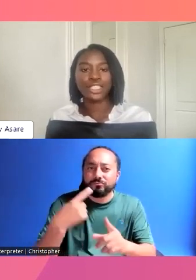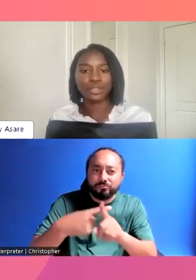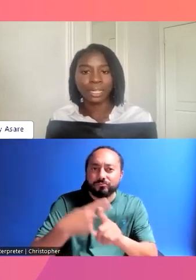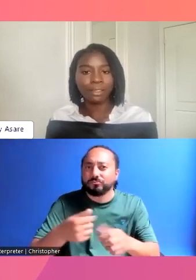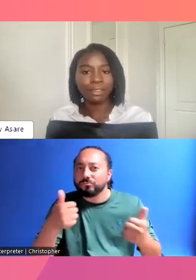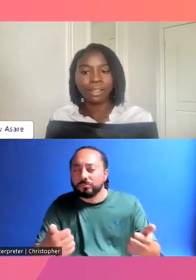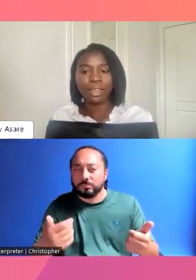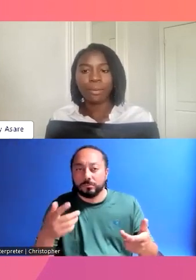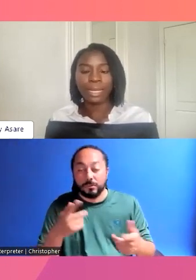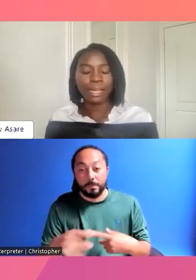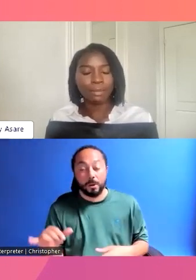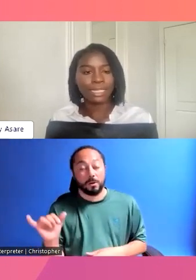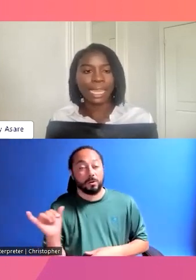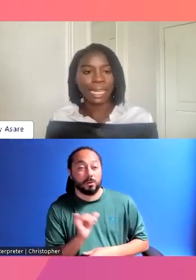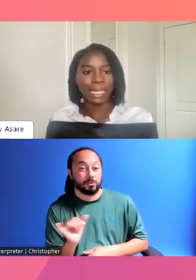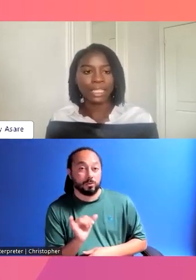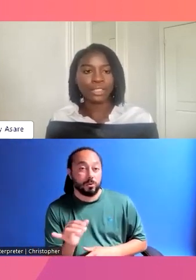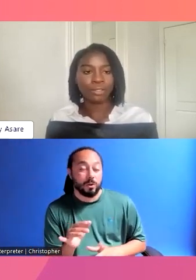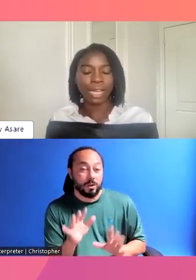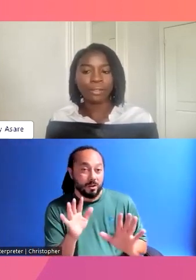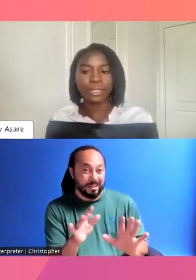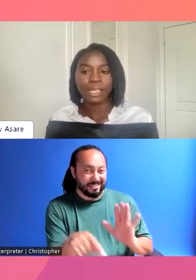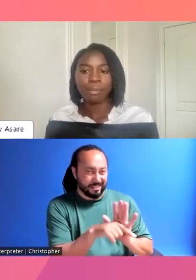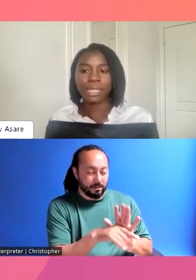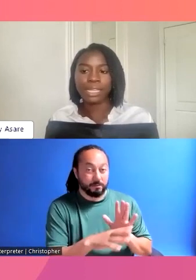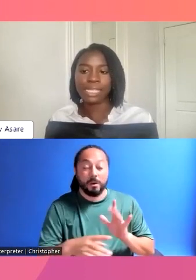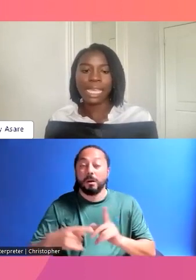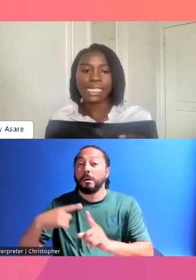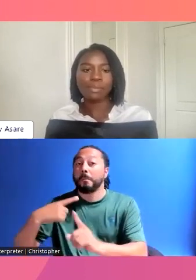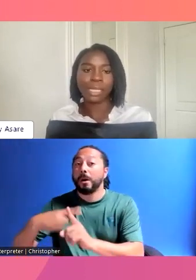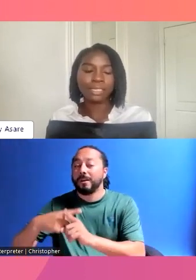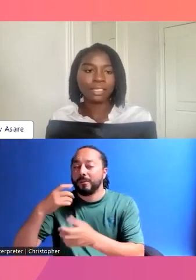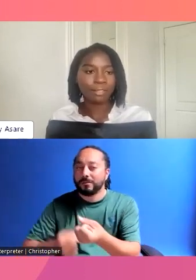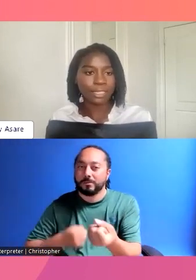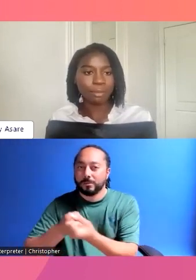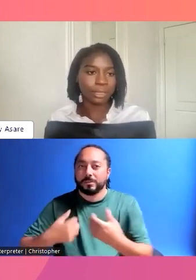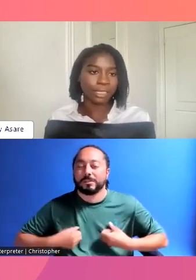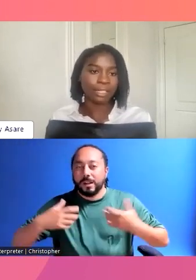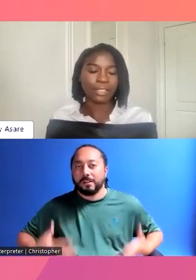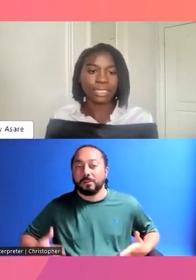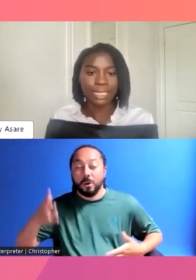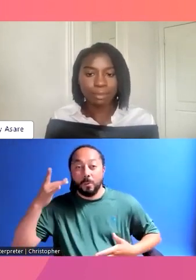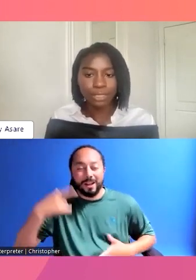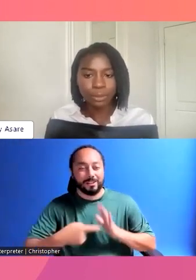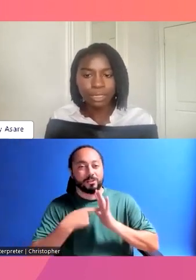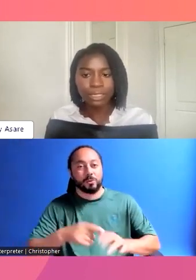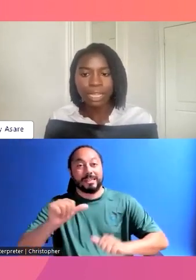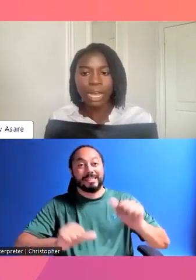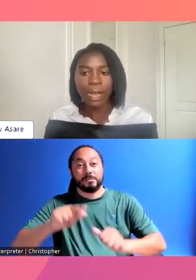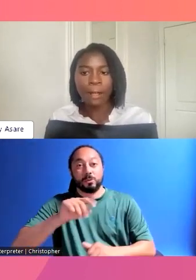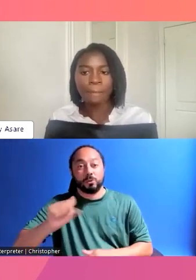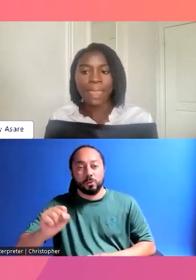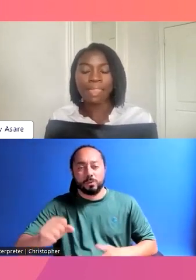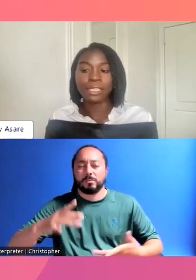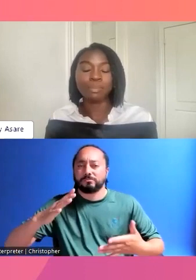les utilisées, mais c'est aussi une force lorsqu'il s'agit d'aider les survivantes, parce que cela veut dire qu'il y a une